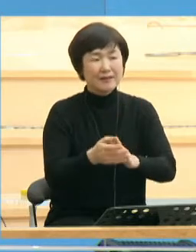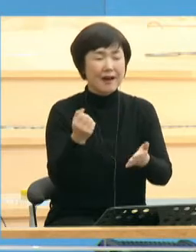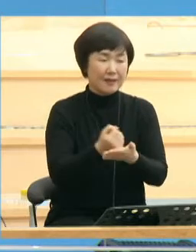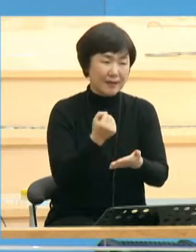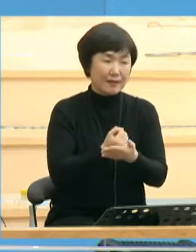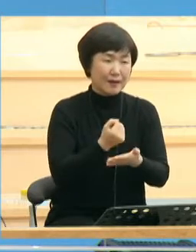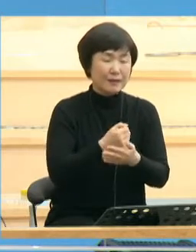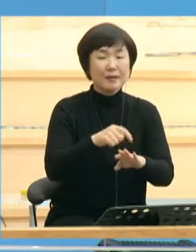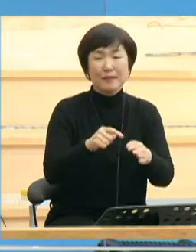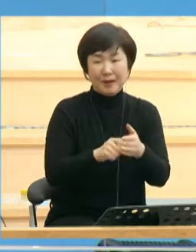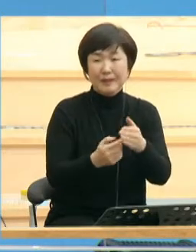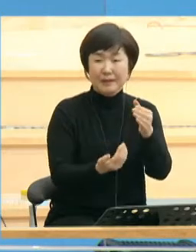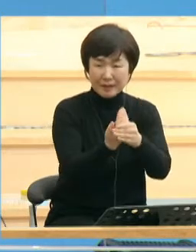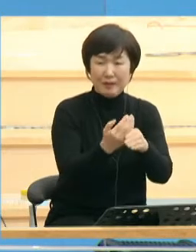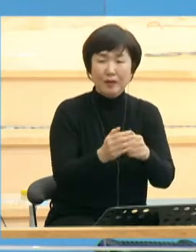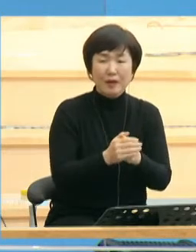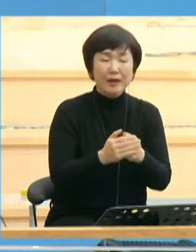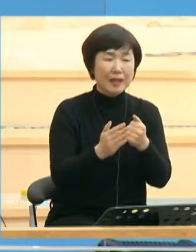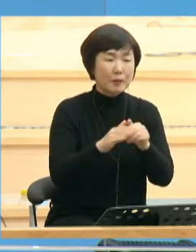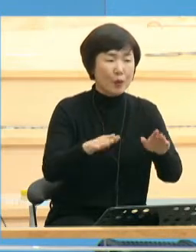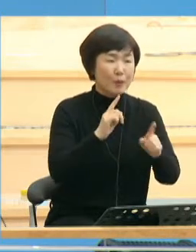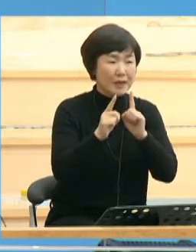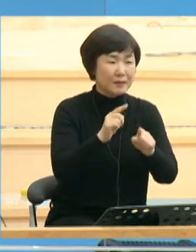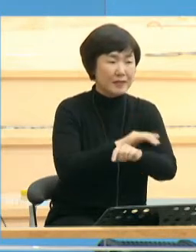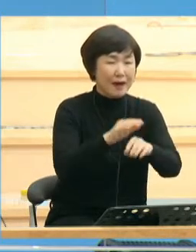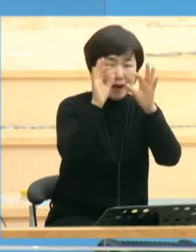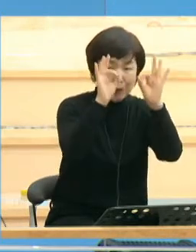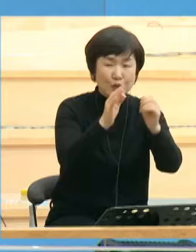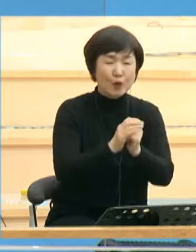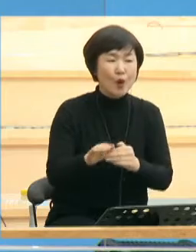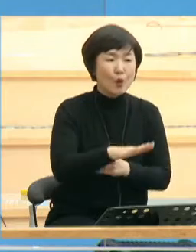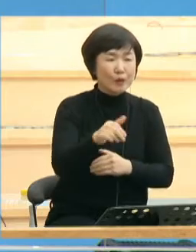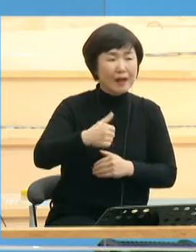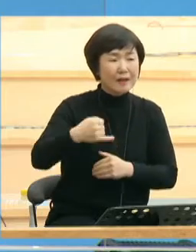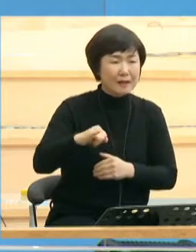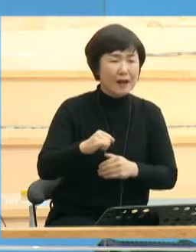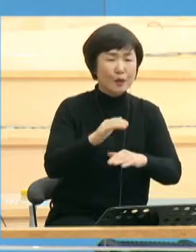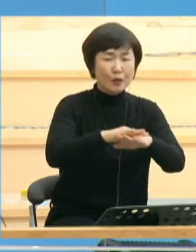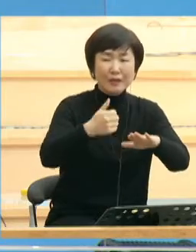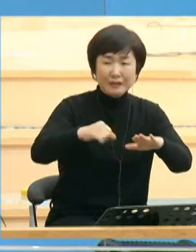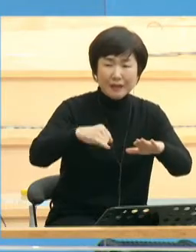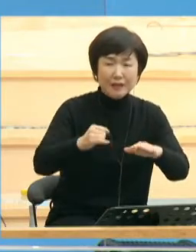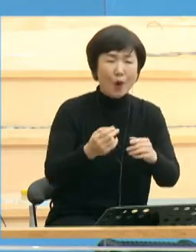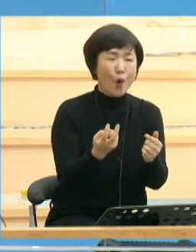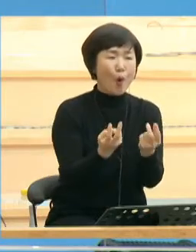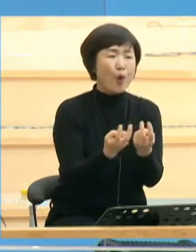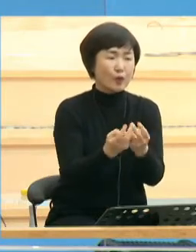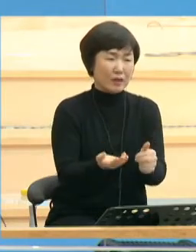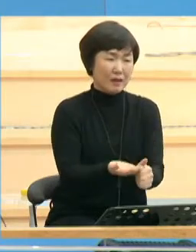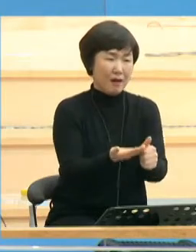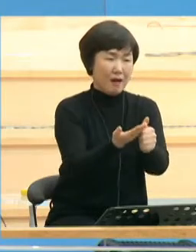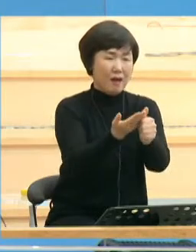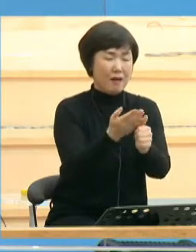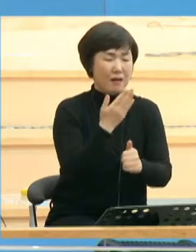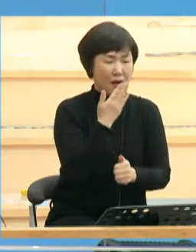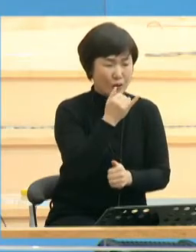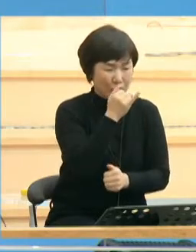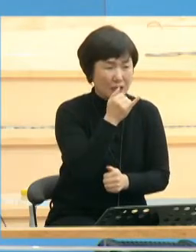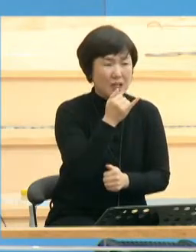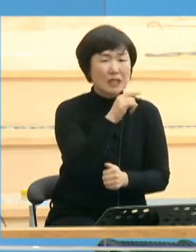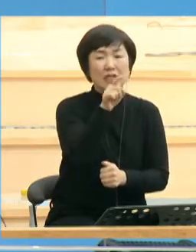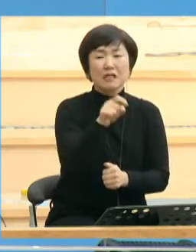우리가 우리의 자녀들을 어떻게 양육해야 될지 이 자리에 아직 미원 청년들도 괜찮아요 하나님 우리의 가정을 꾸리게 하시면